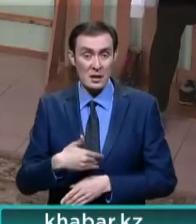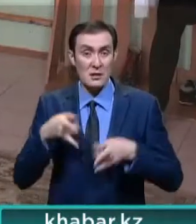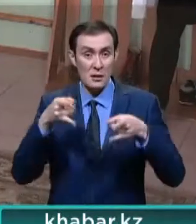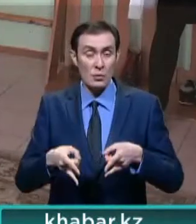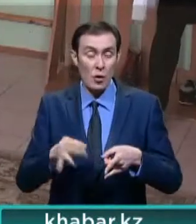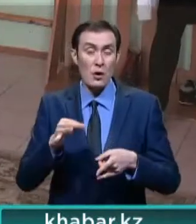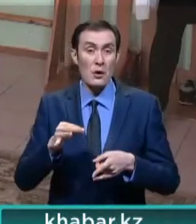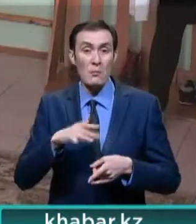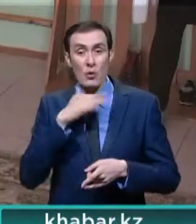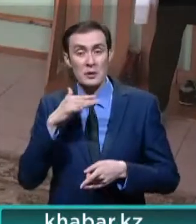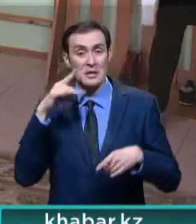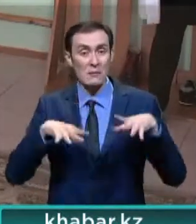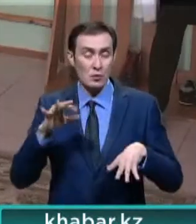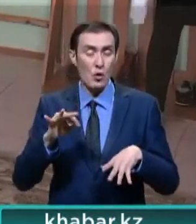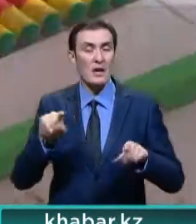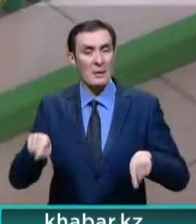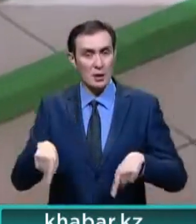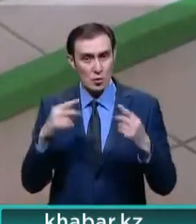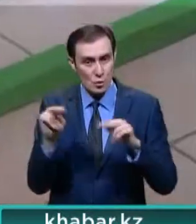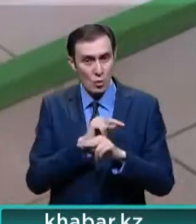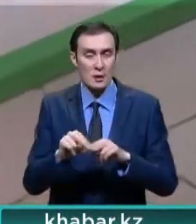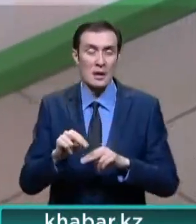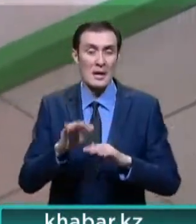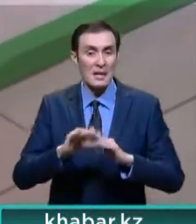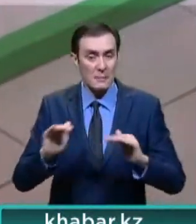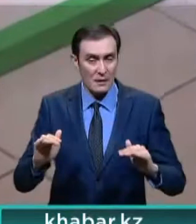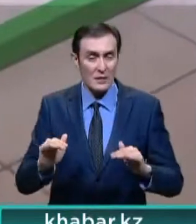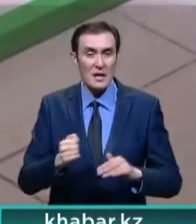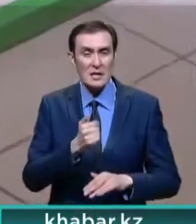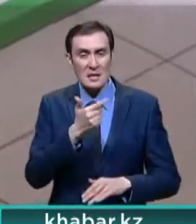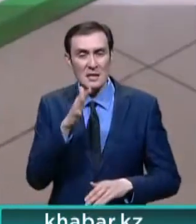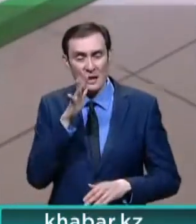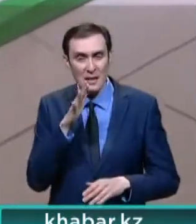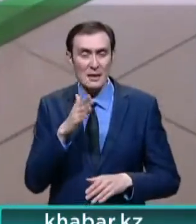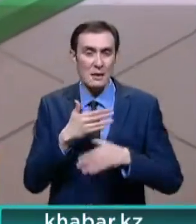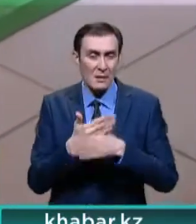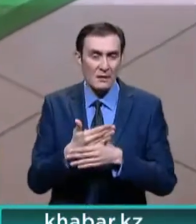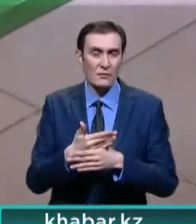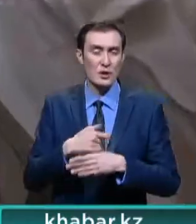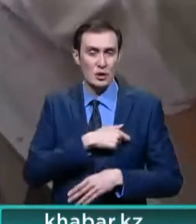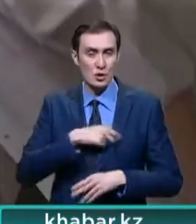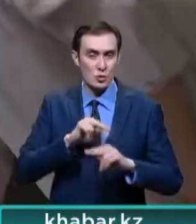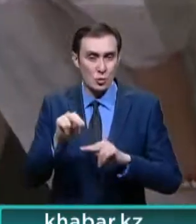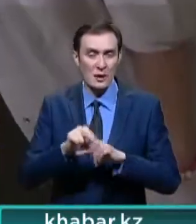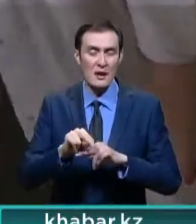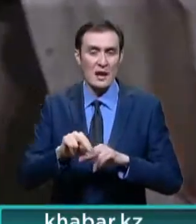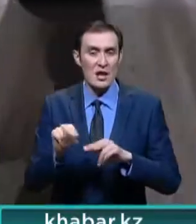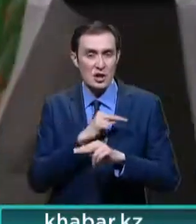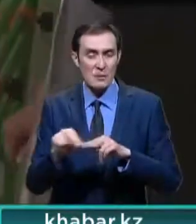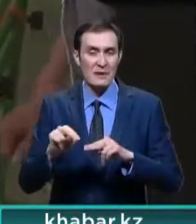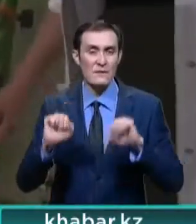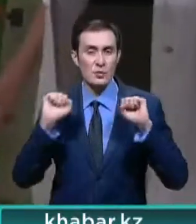Вопреки скептикам, реабилитационных юных пациентов несколько лет поддерживал инструктор лечебной физкультуры